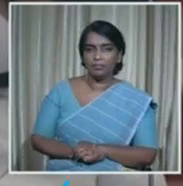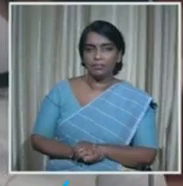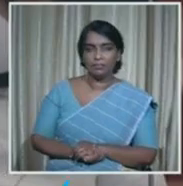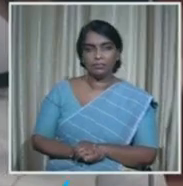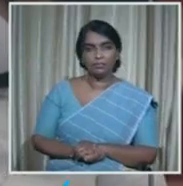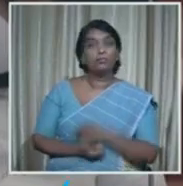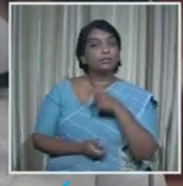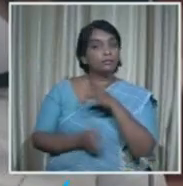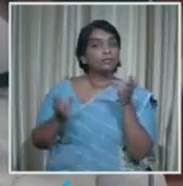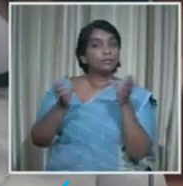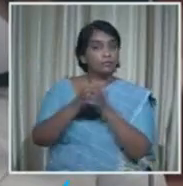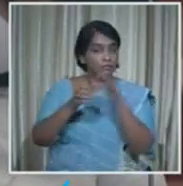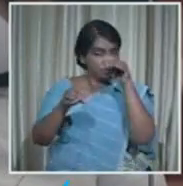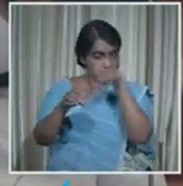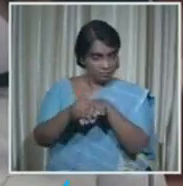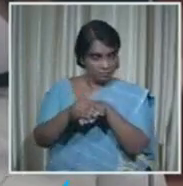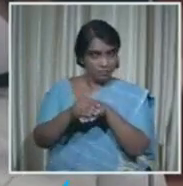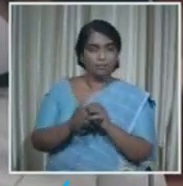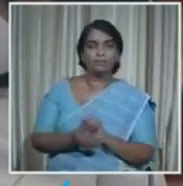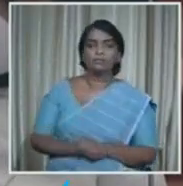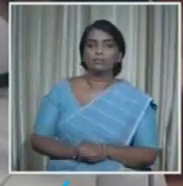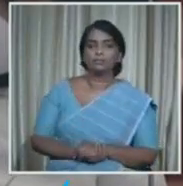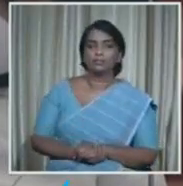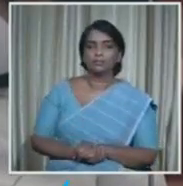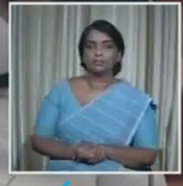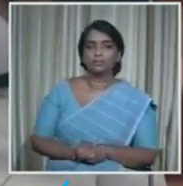ඒ කණ්ඩායම ඇතුලේ